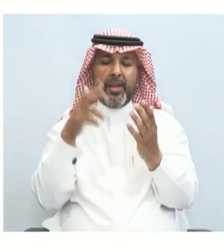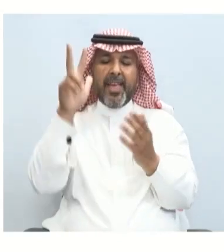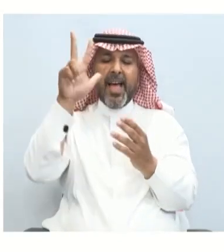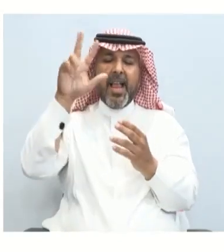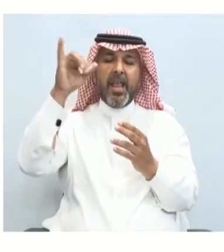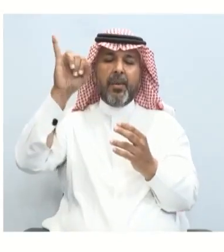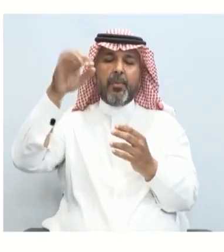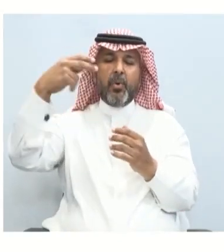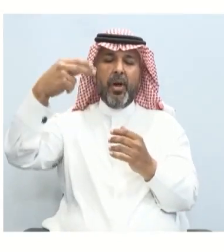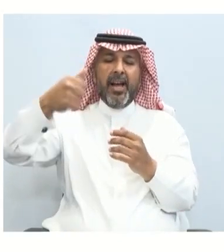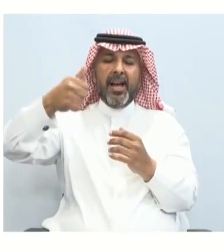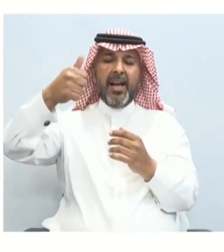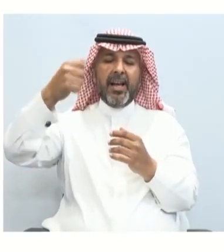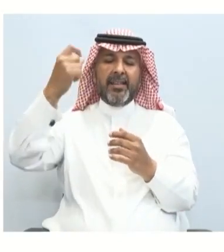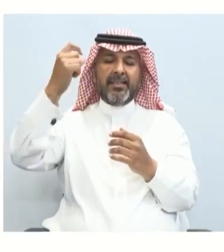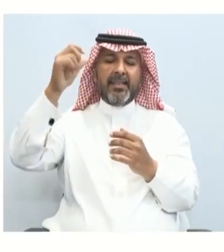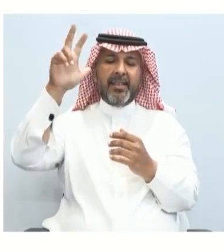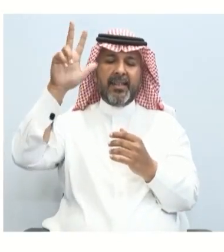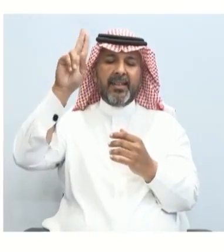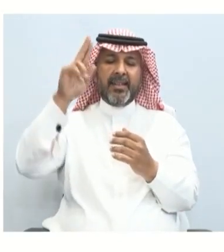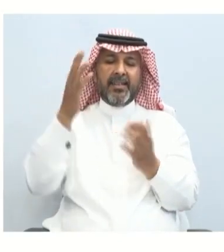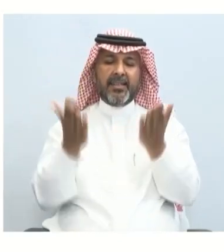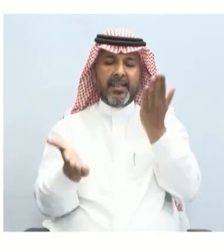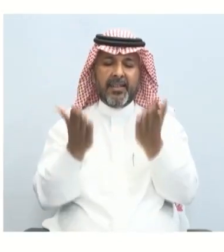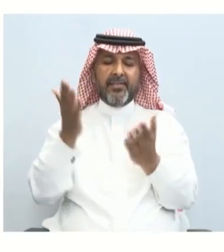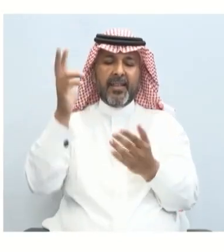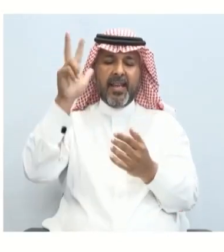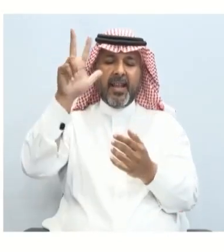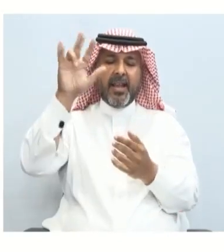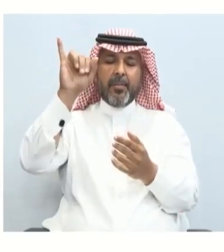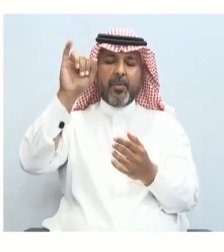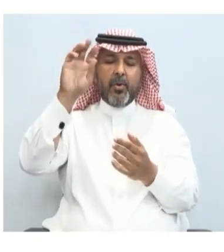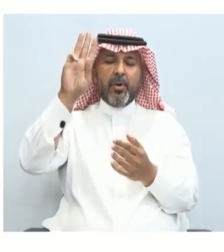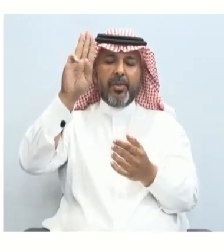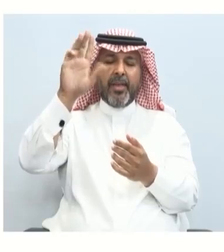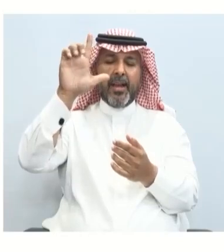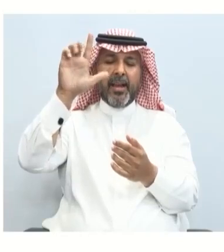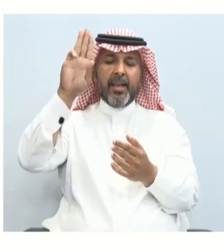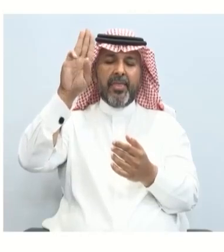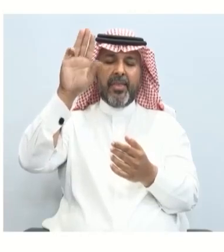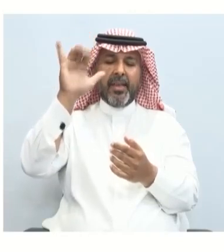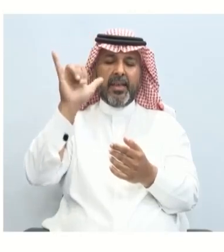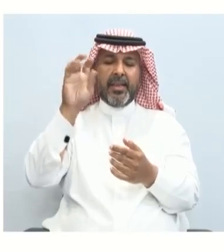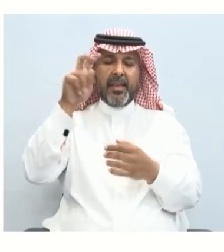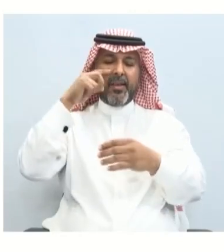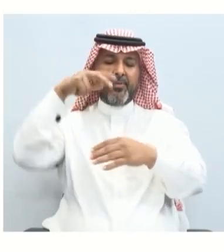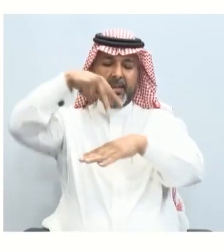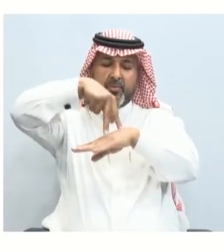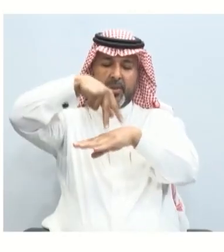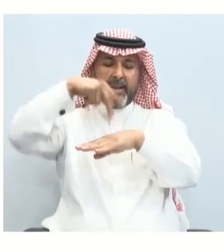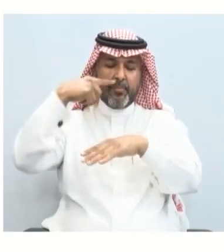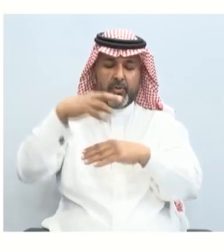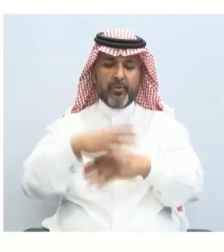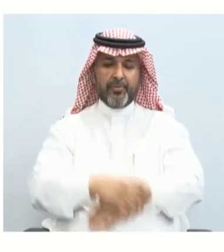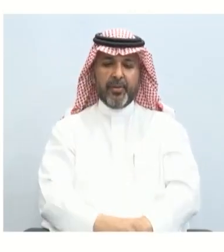المنهج يعني خلاص احنا وصلنا الى مشارف النهايه اللي هي حل المعادلات المثلثيه ونقصد بالمعادله المثلثيه هي المعادله